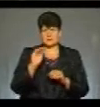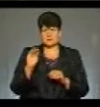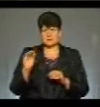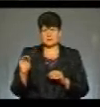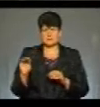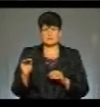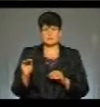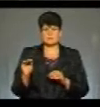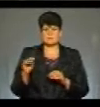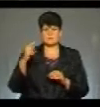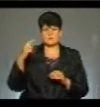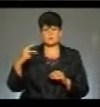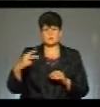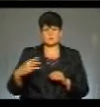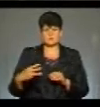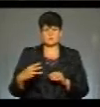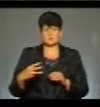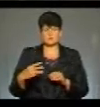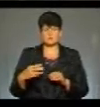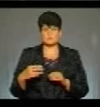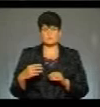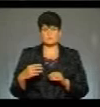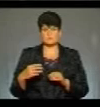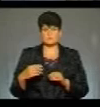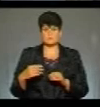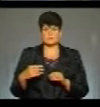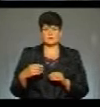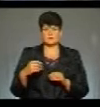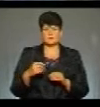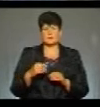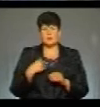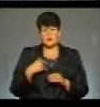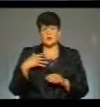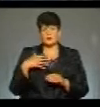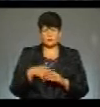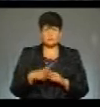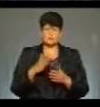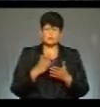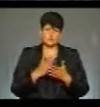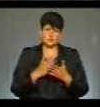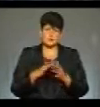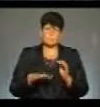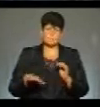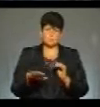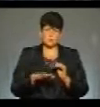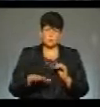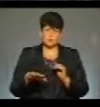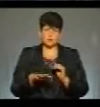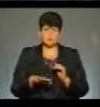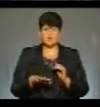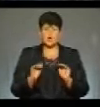таке перші, такі другі. А то таке вот. Я розумію, що є певна площа,